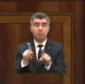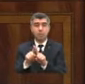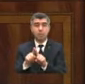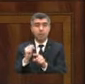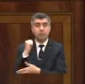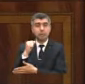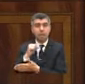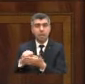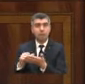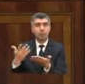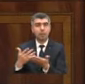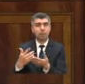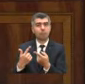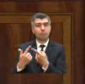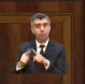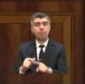المفروضة